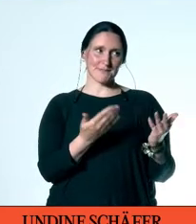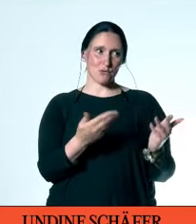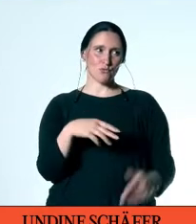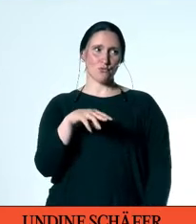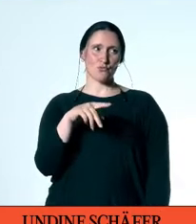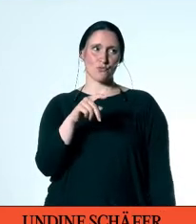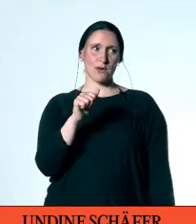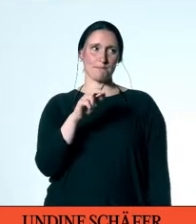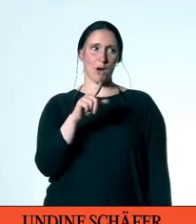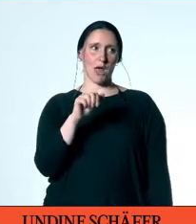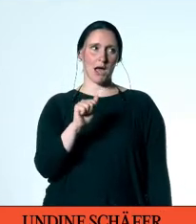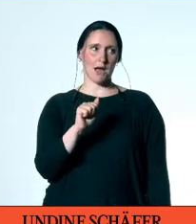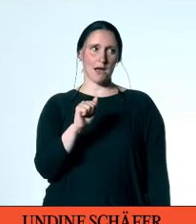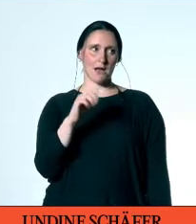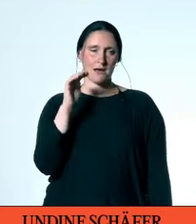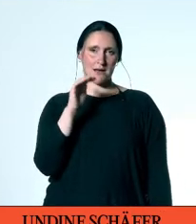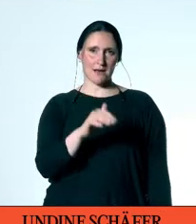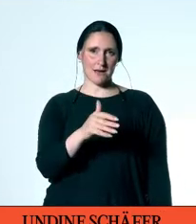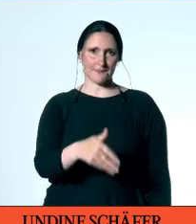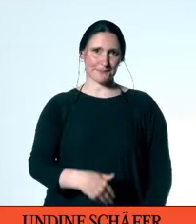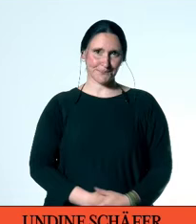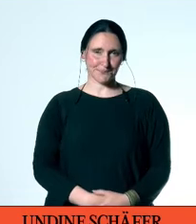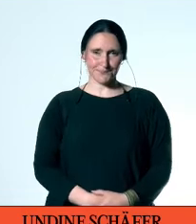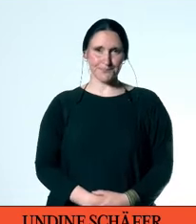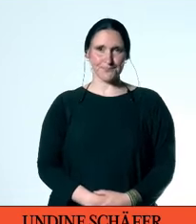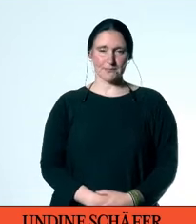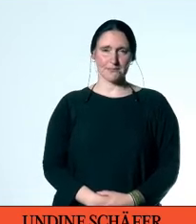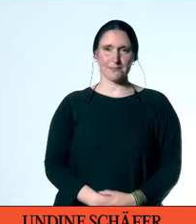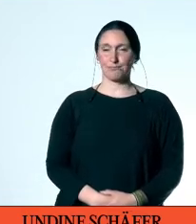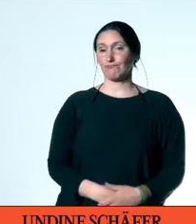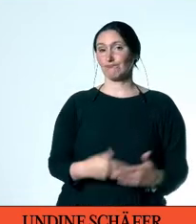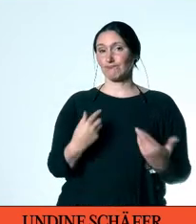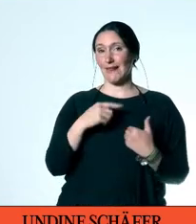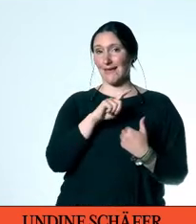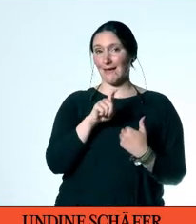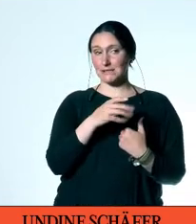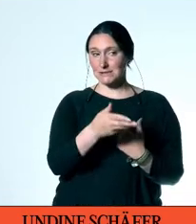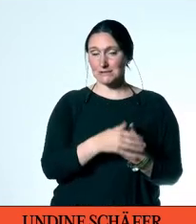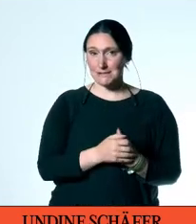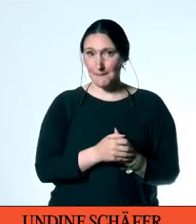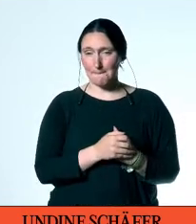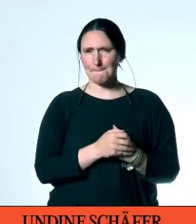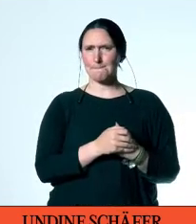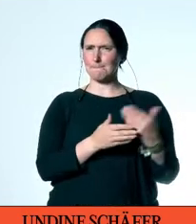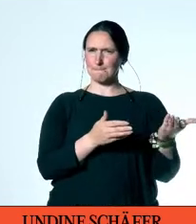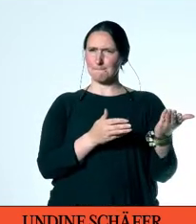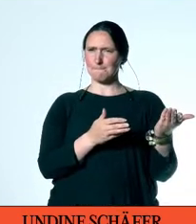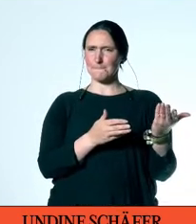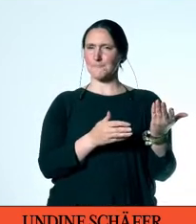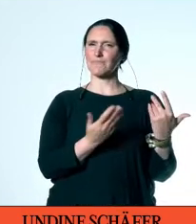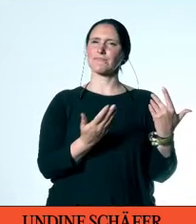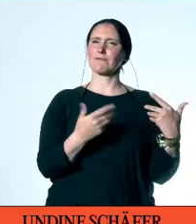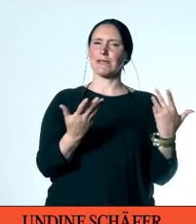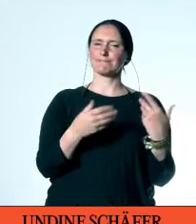Paula. Auch Paula ist jetzt bei uns. I'm going to ask her them how do they come together to create and